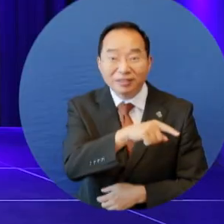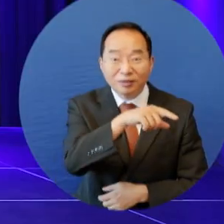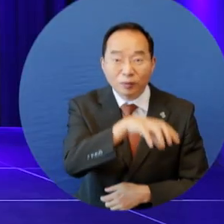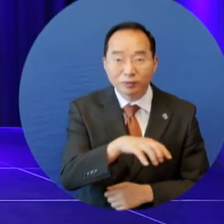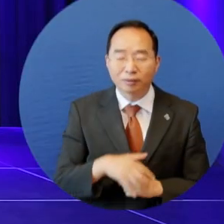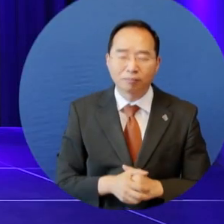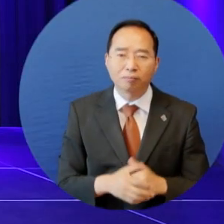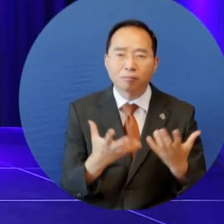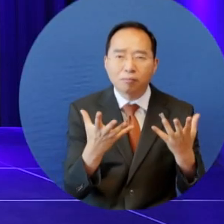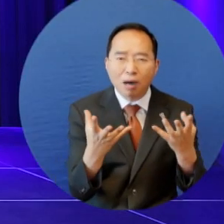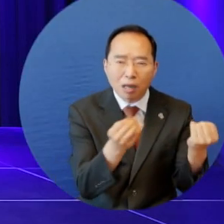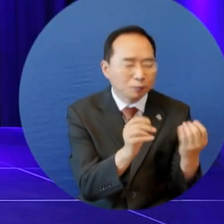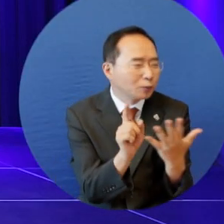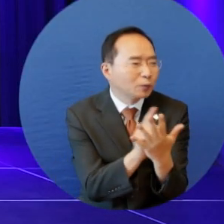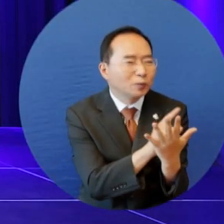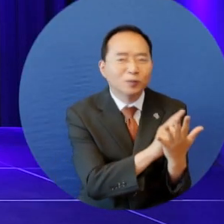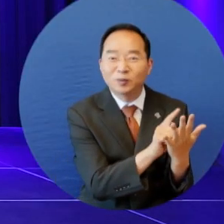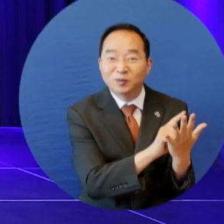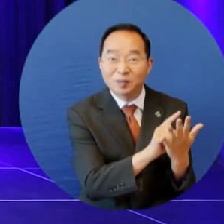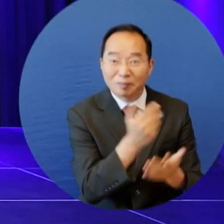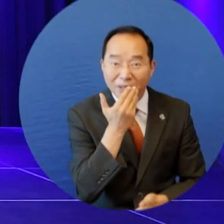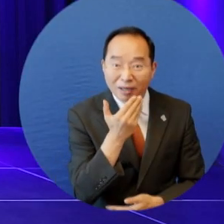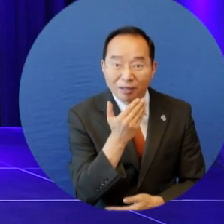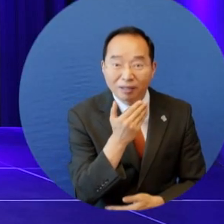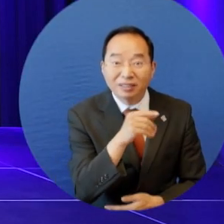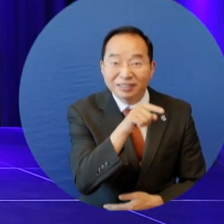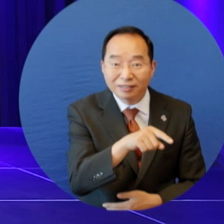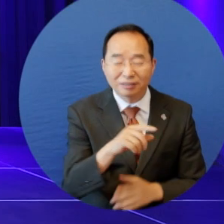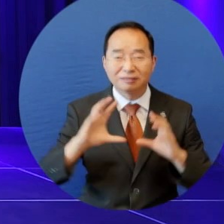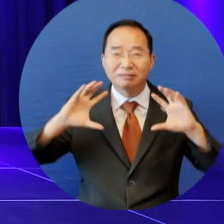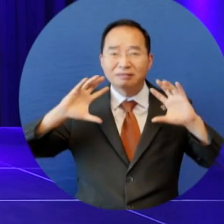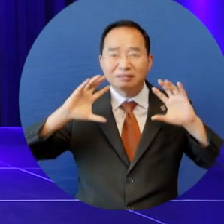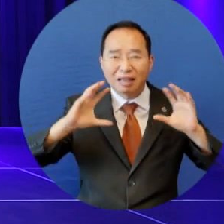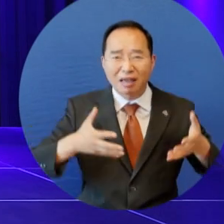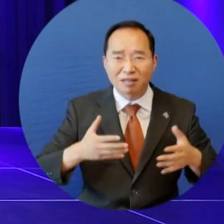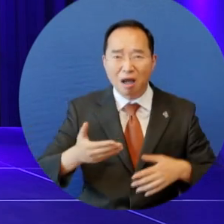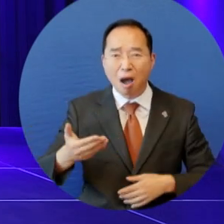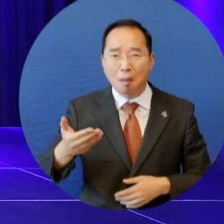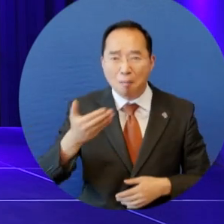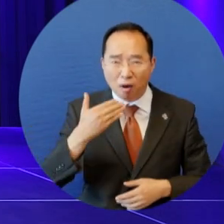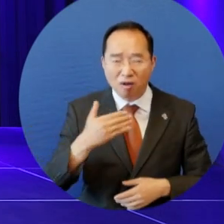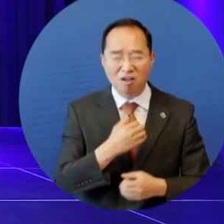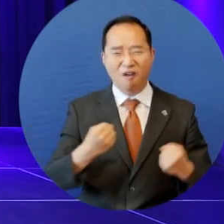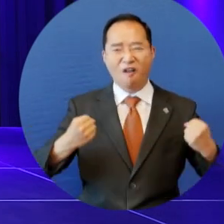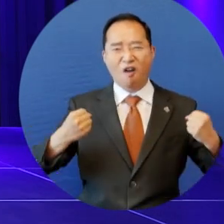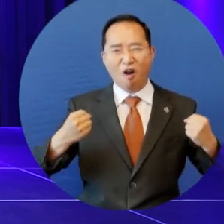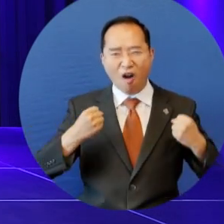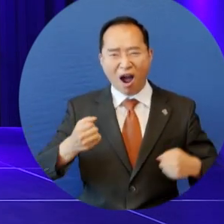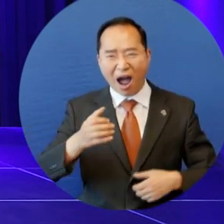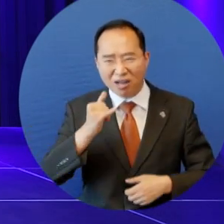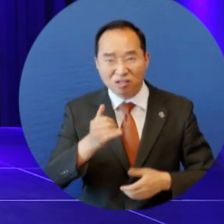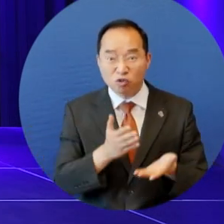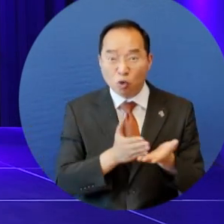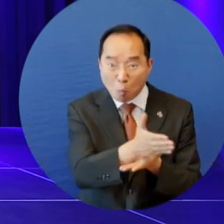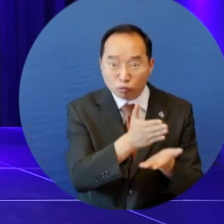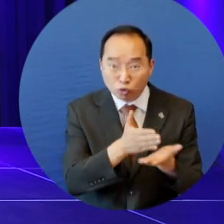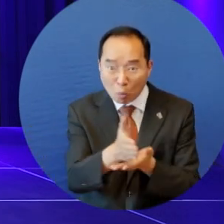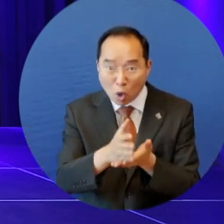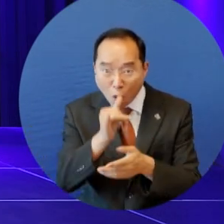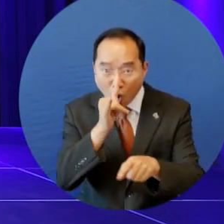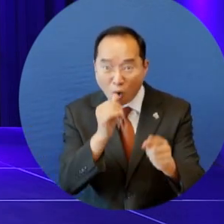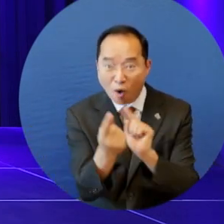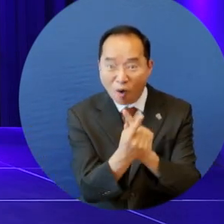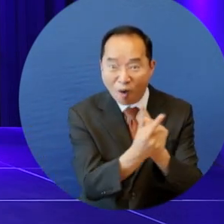않겠습니까? 그곳에서 많은 분들을 만날 수가 있었는데요. 특히 전 세계에서 먹거리를 조금 더 건강하게